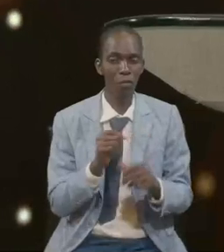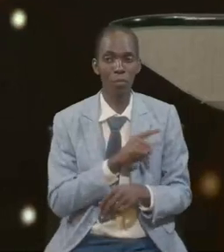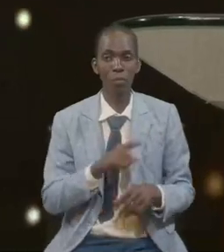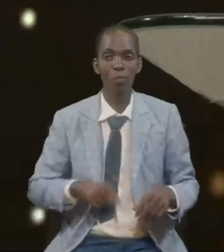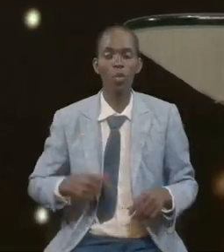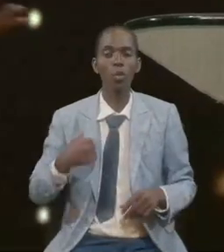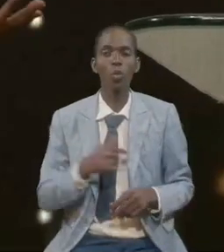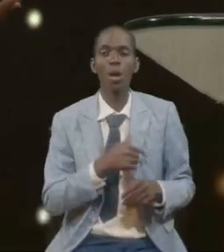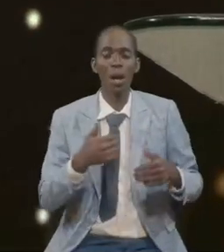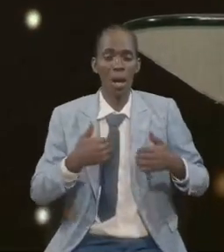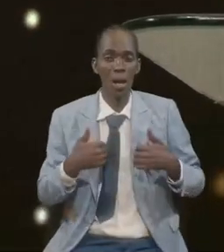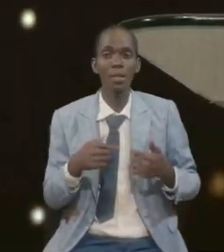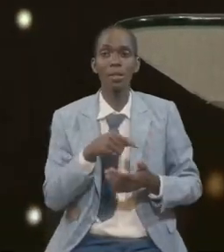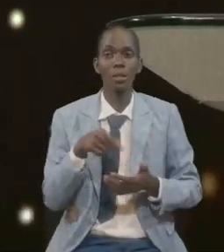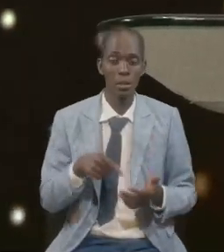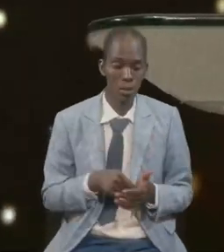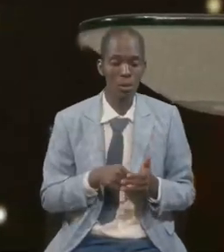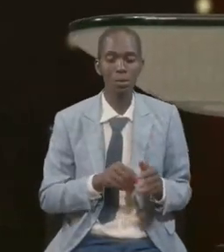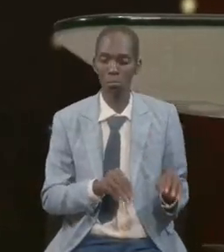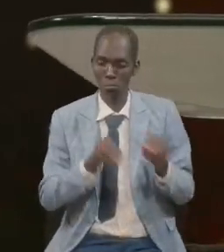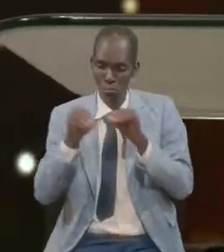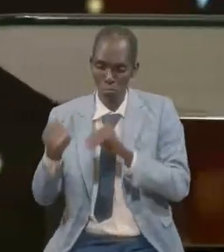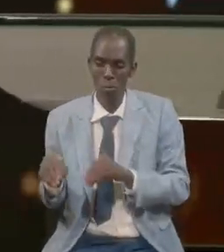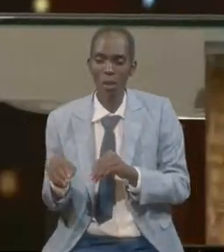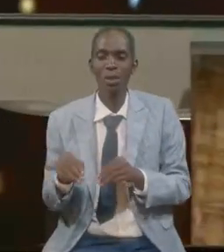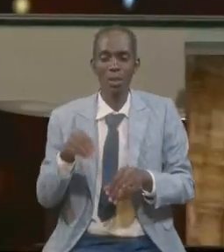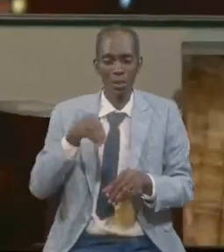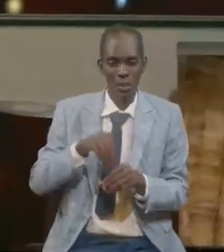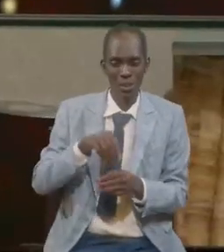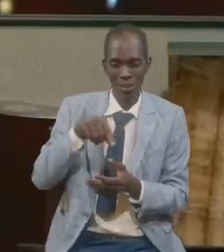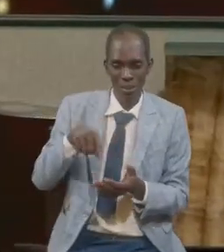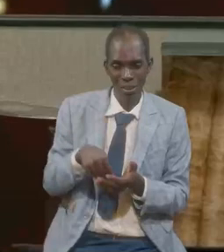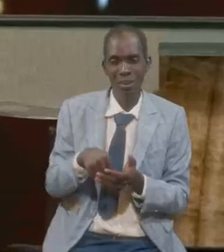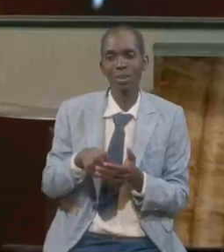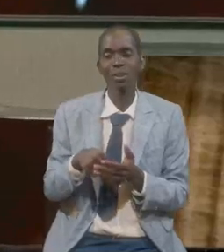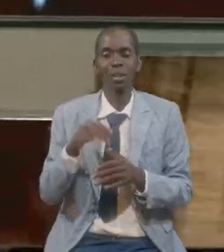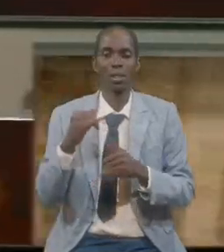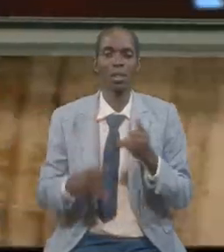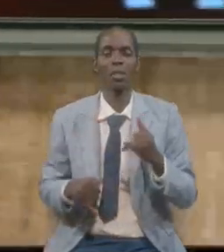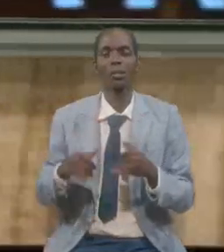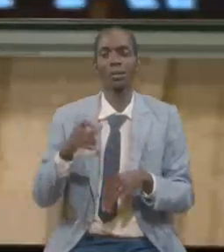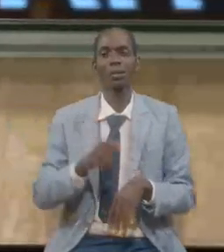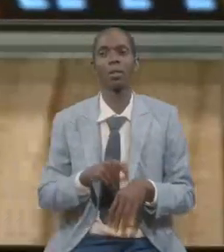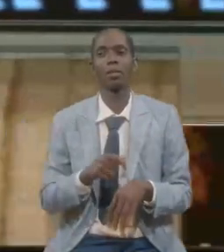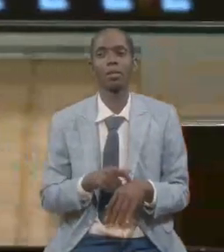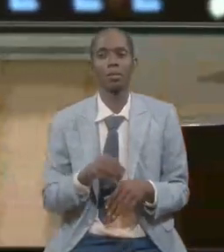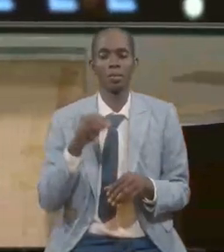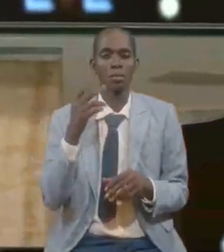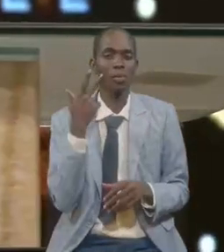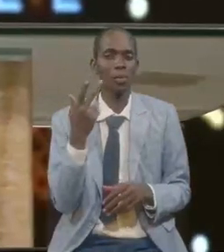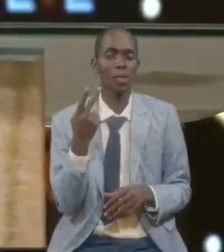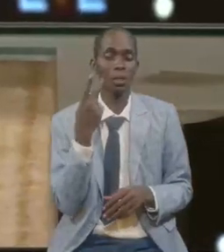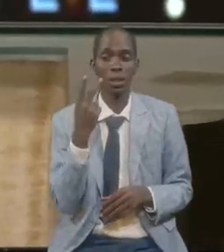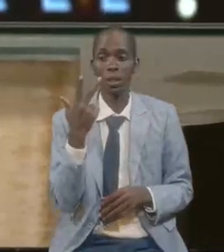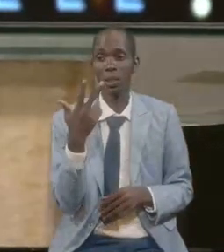embrassons le Seigneur, nous avons un placement présent, actuel, des bénédictions temporelles en ces derniers temps. Nous